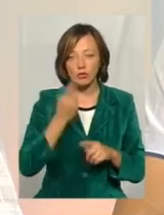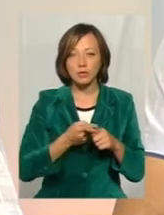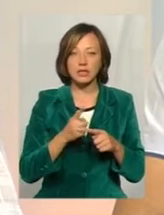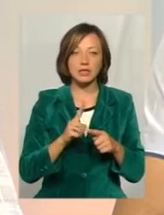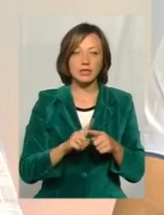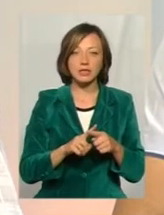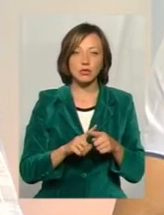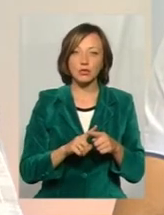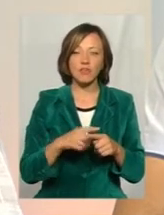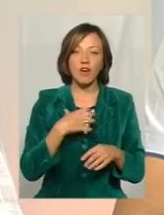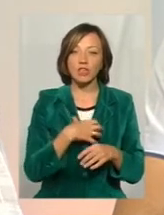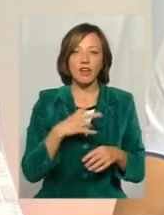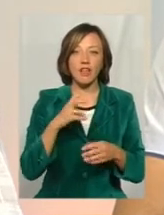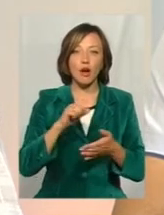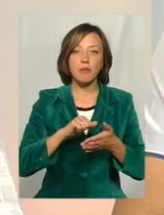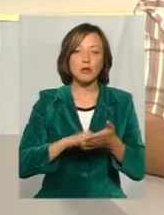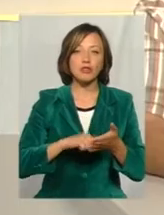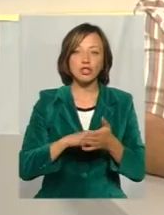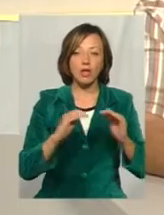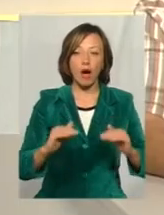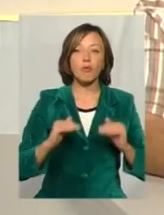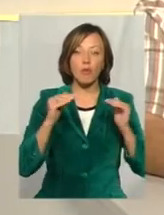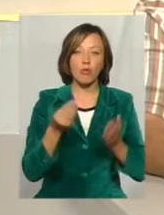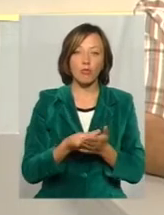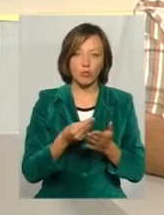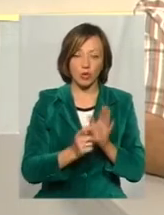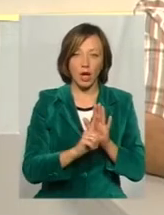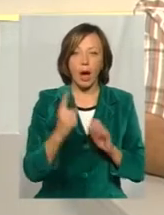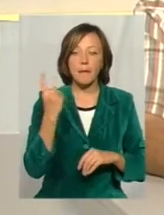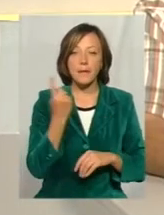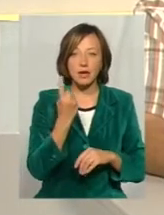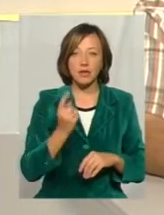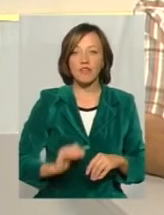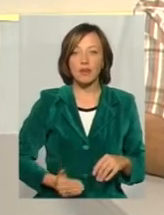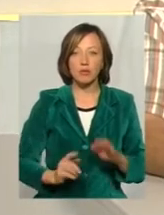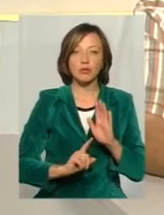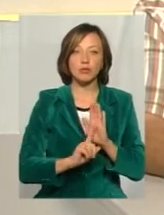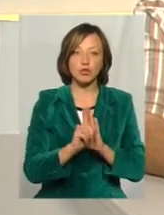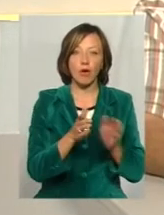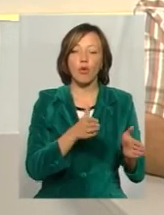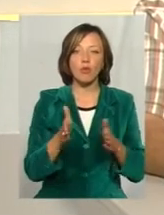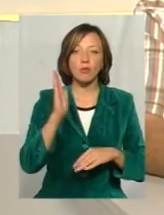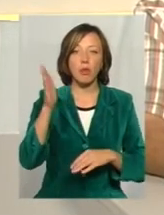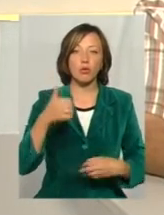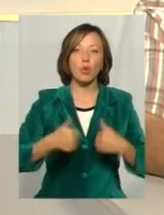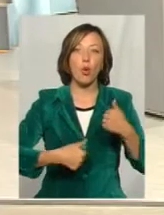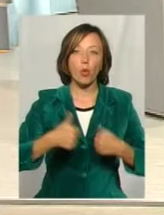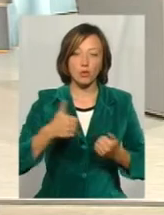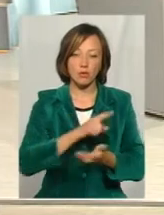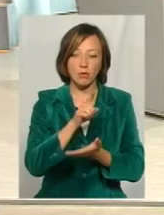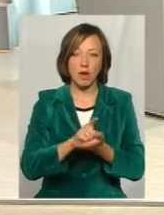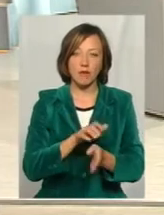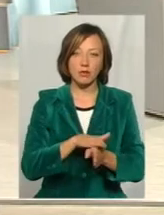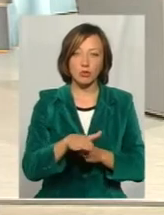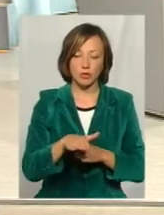не чинник того, що виросла вартість квитка, а чинник того, що перш за все перевізник почав готуватися до майбутнього конкурсу, який має відбутися.